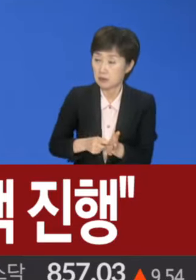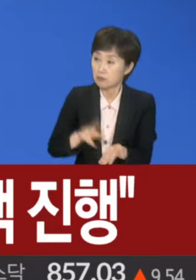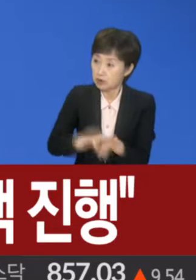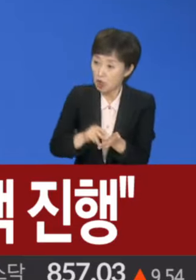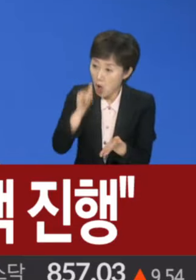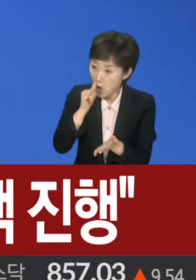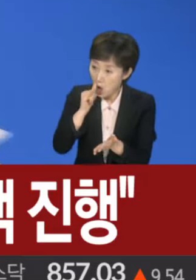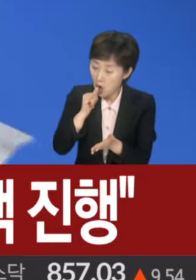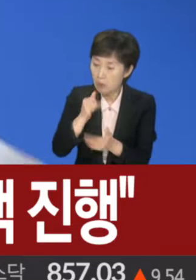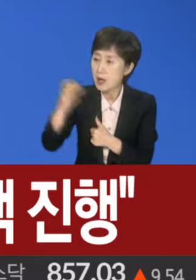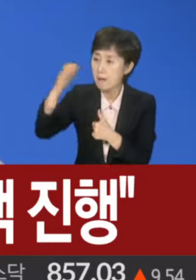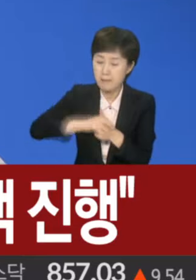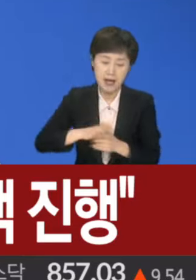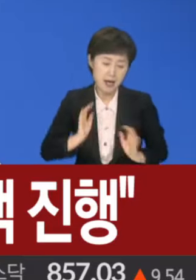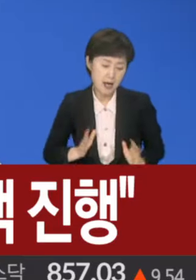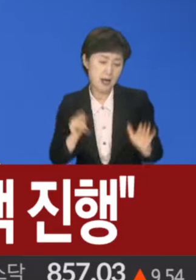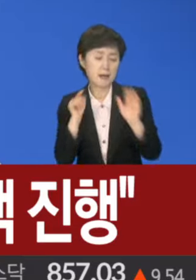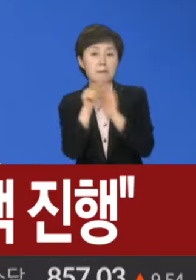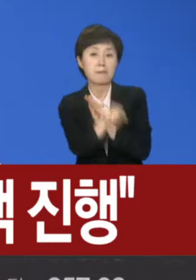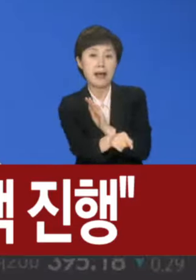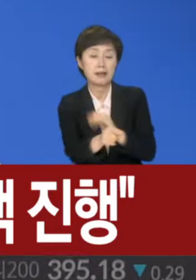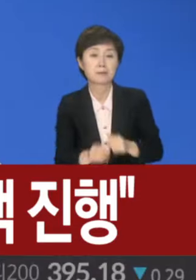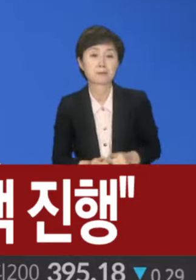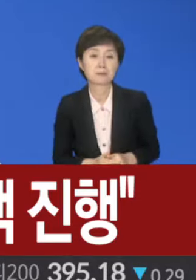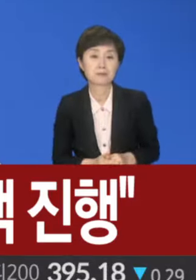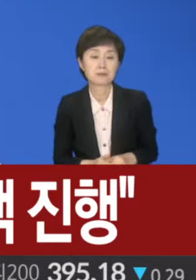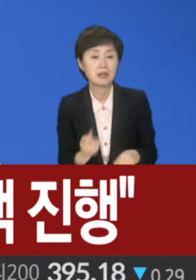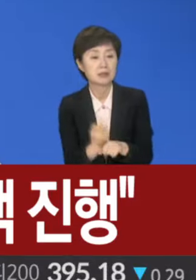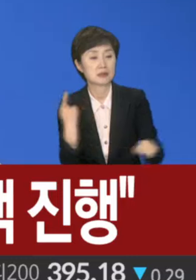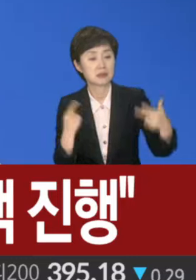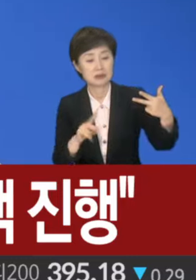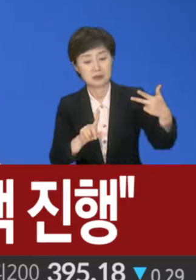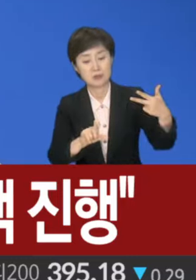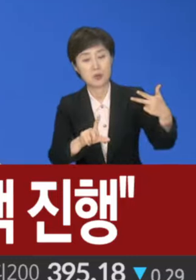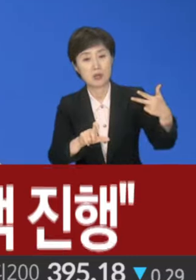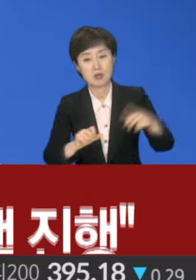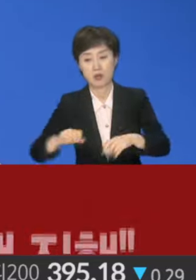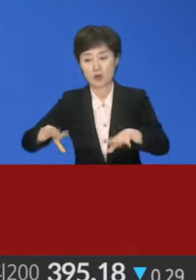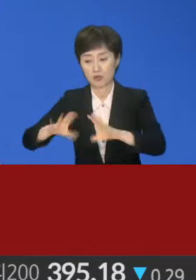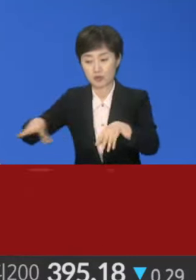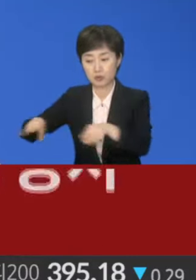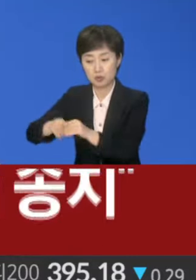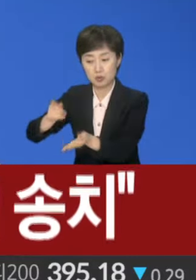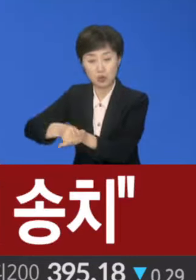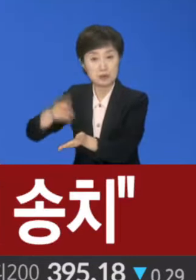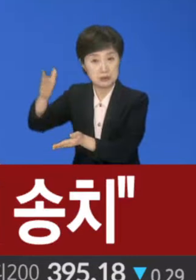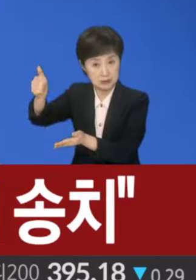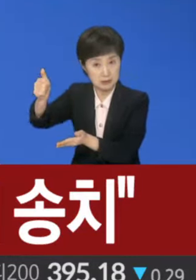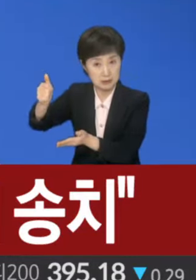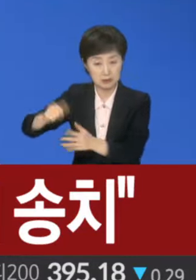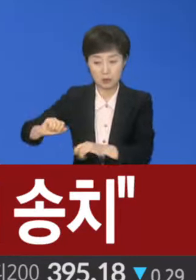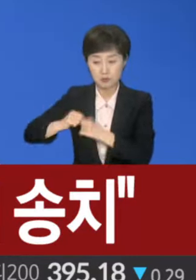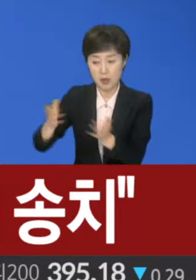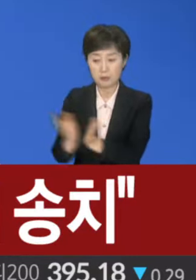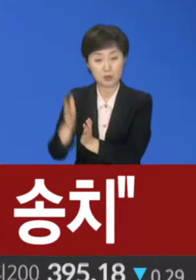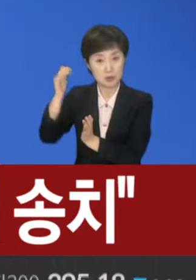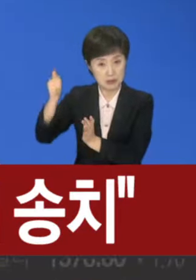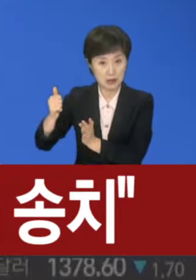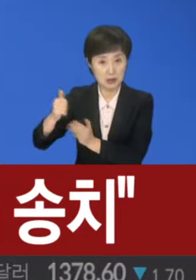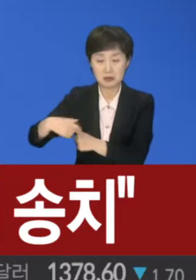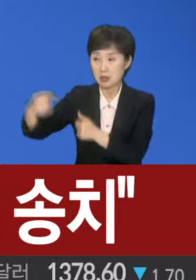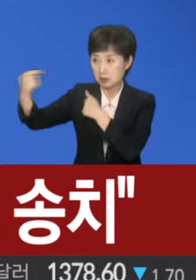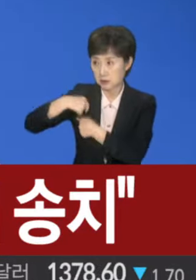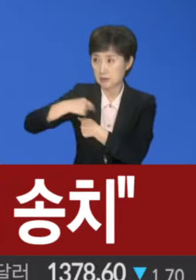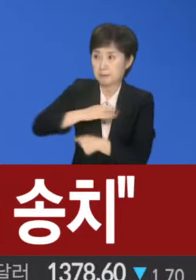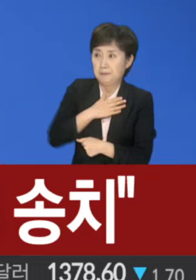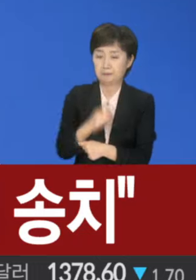긴급구조지원기관으로 지정된 부대입니다. 작년 7월 15일 국무총리와 국방부 장관의 군부대 적극 지원 지시에